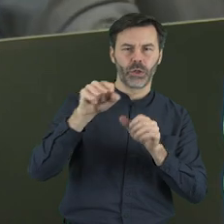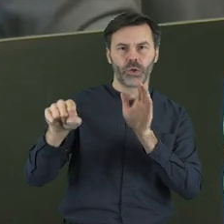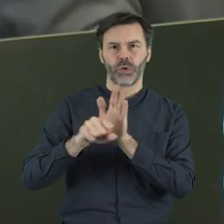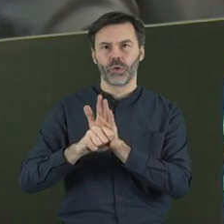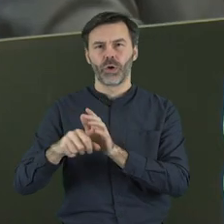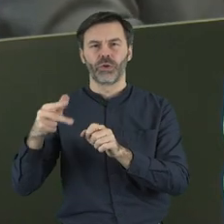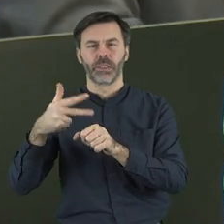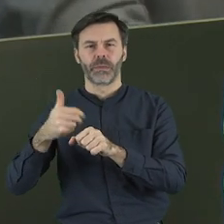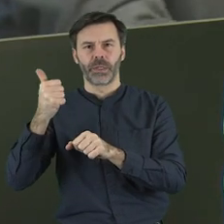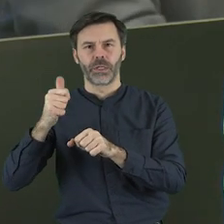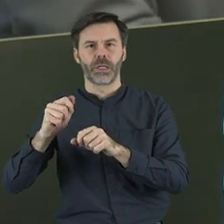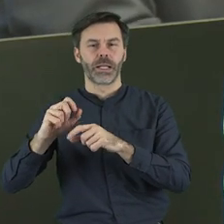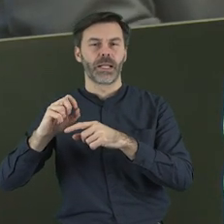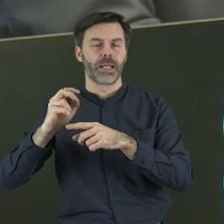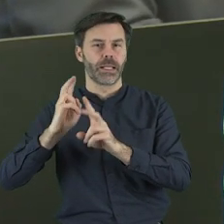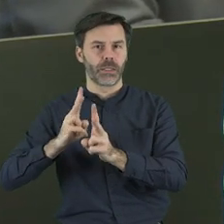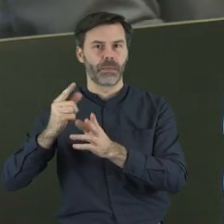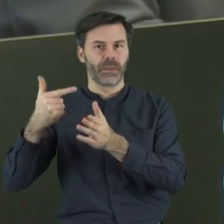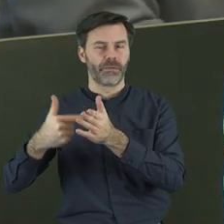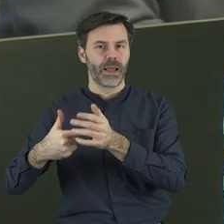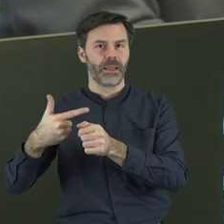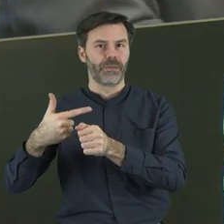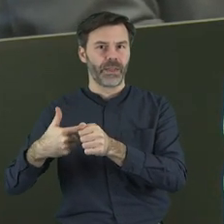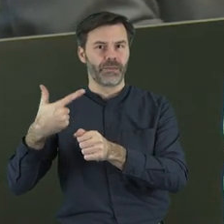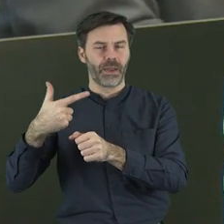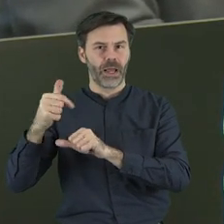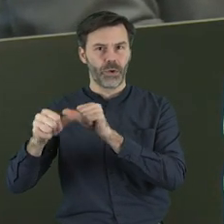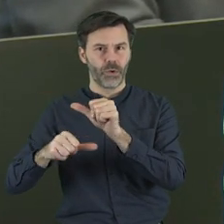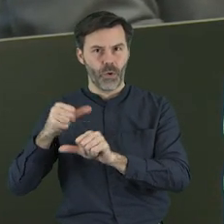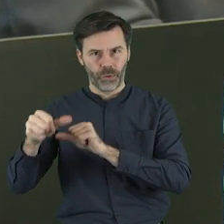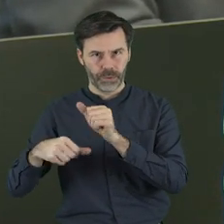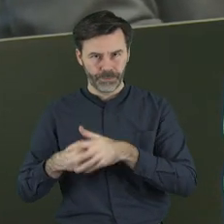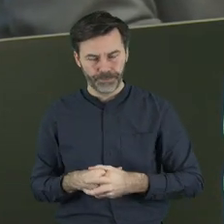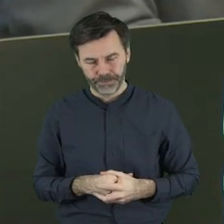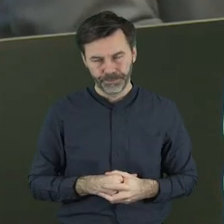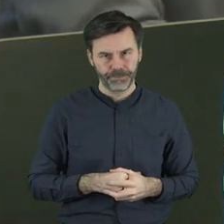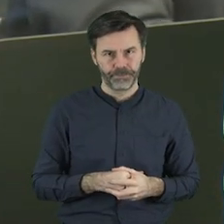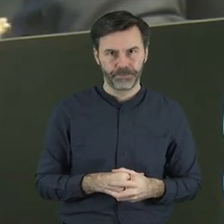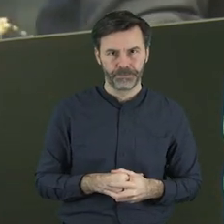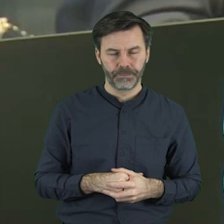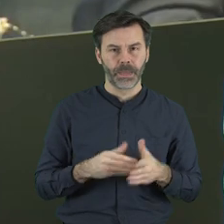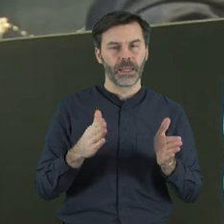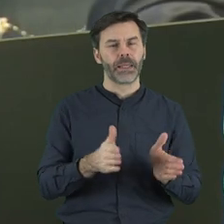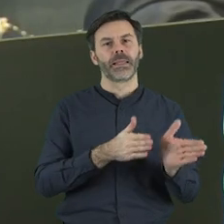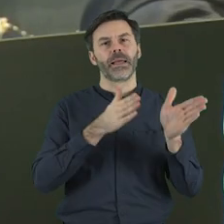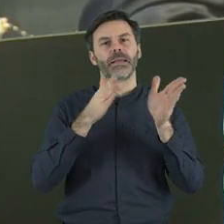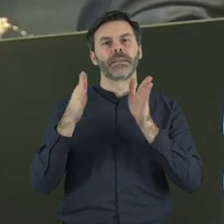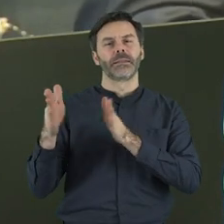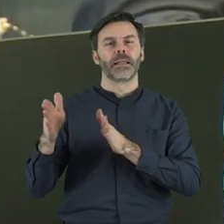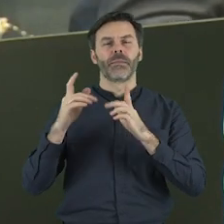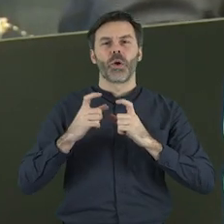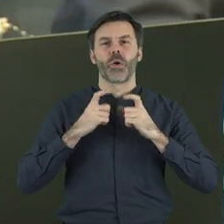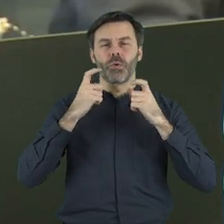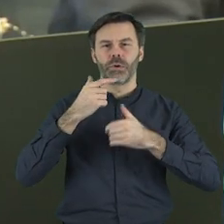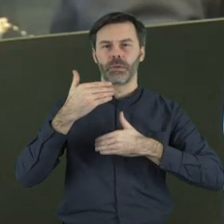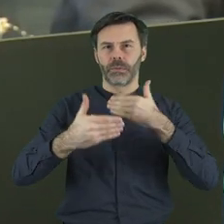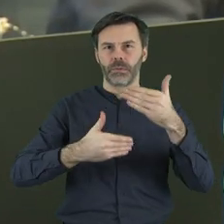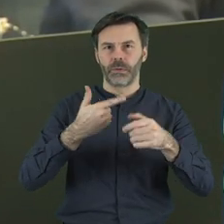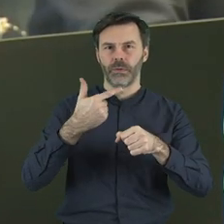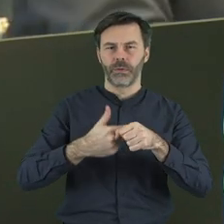2022. Kolejne postępowanie zostało ogłoszone 21 października